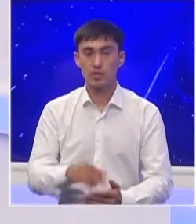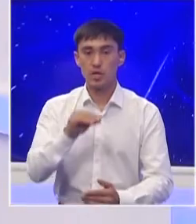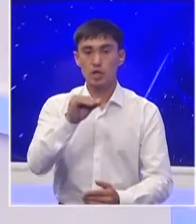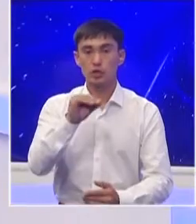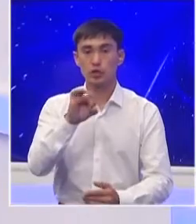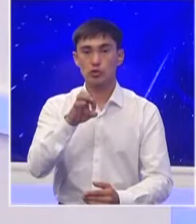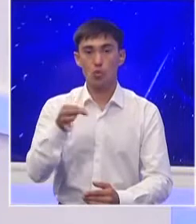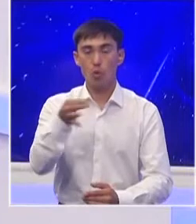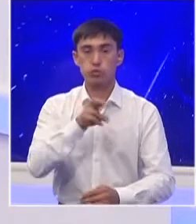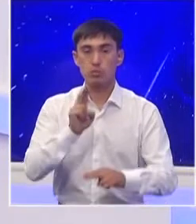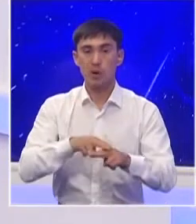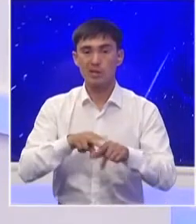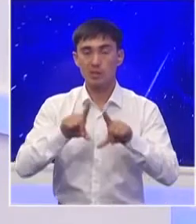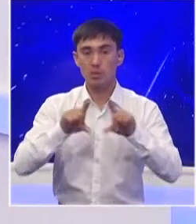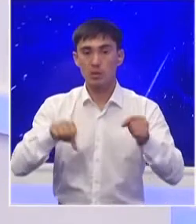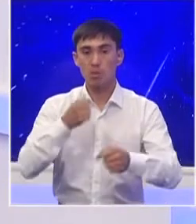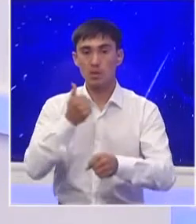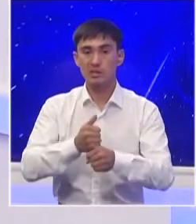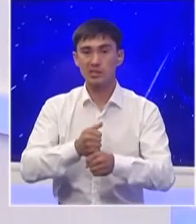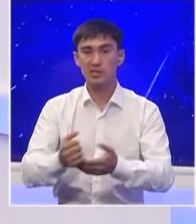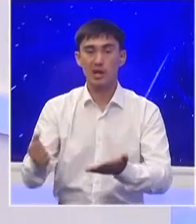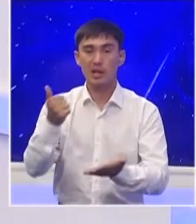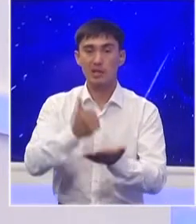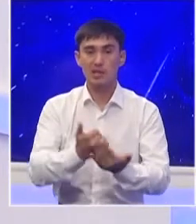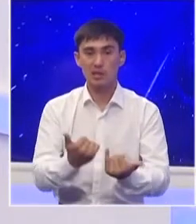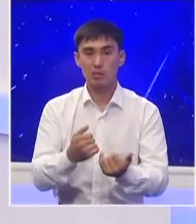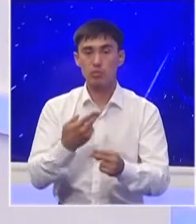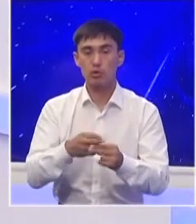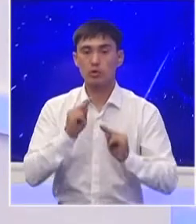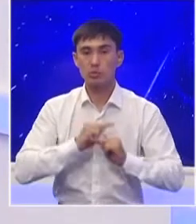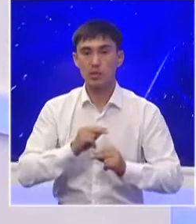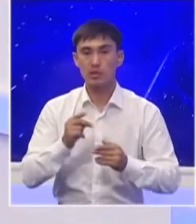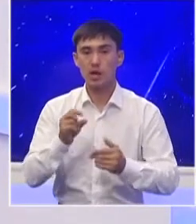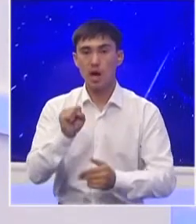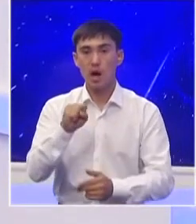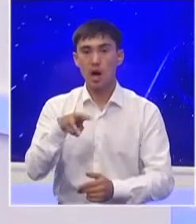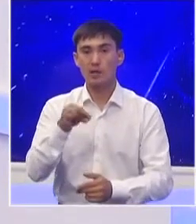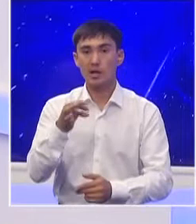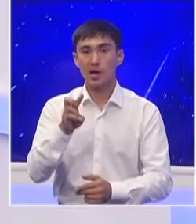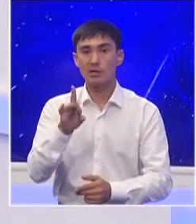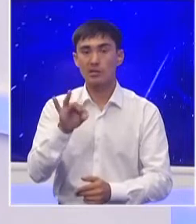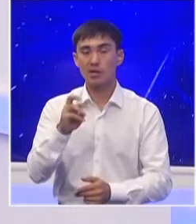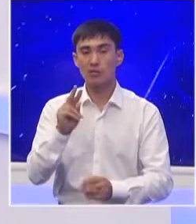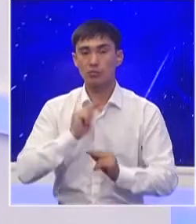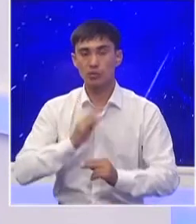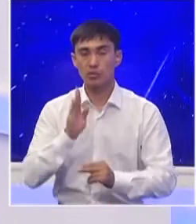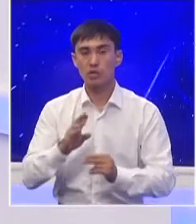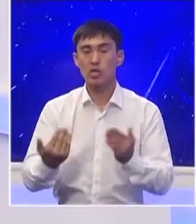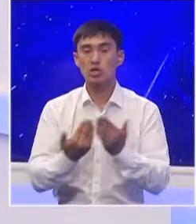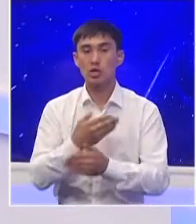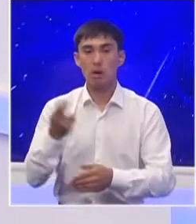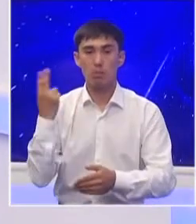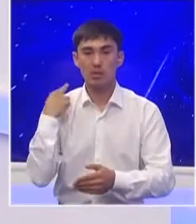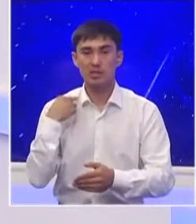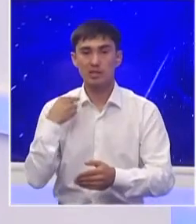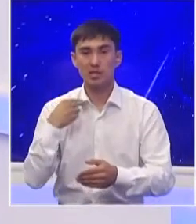Жетісу облыстық полиция департаментінің бастығы тағайындалды. Енді бұл қызметті Атығай Арыстанов атқарады. Жаңа бастықты жеке құрамға